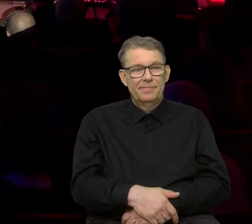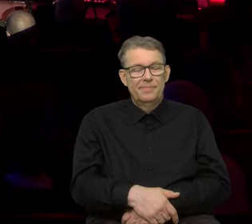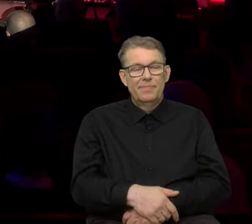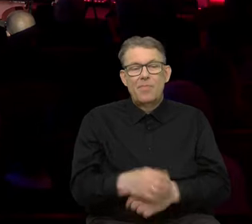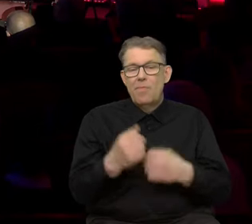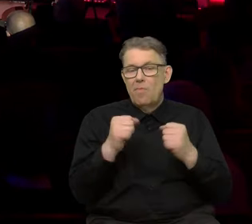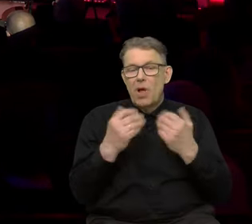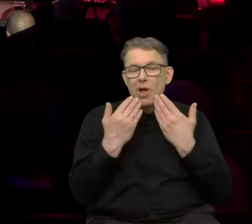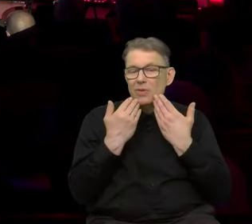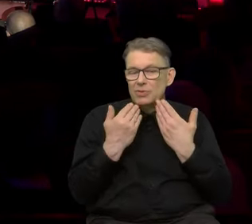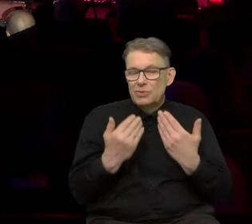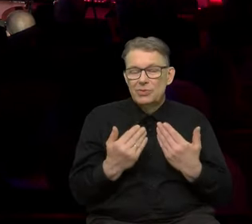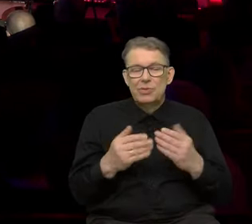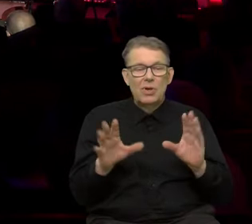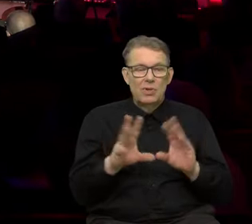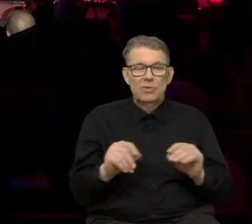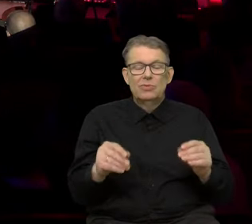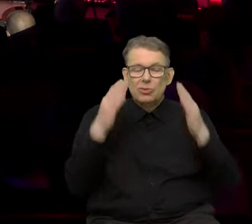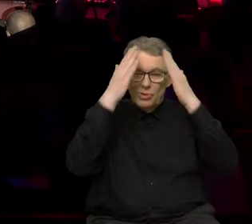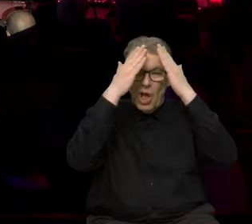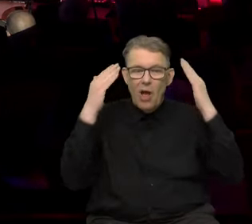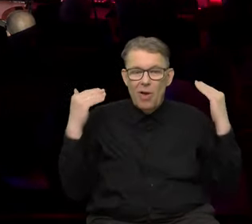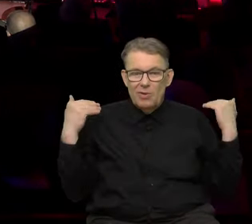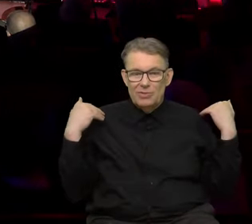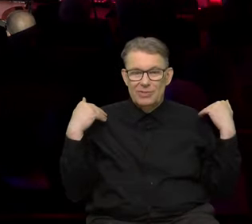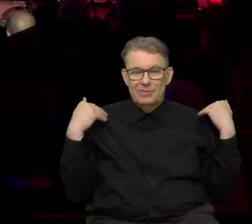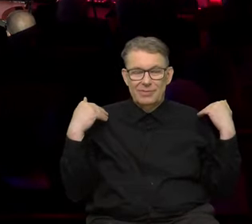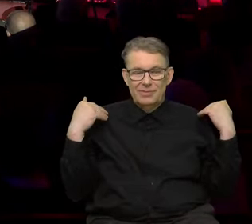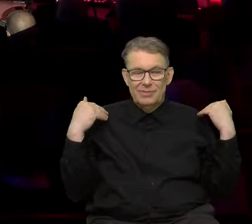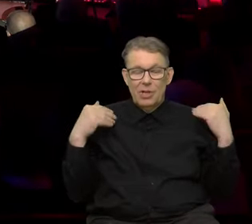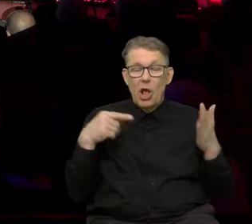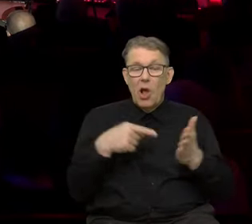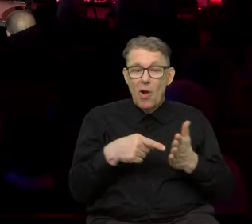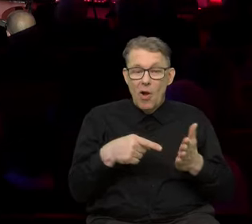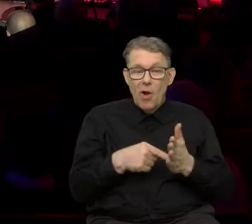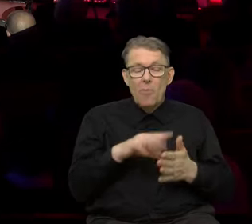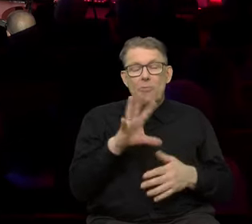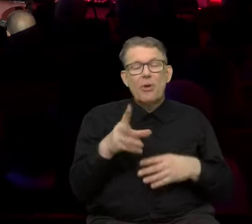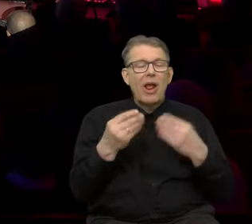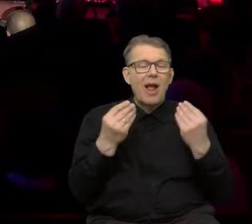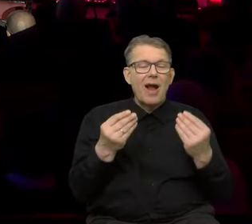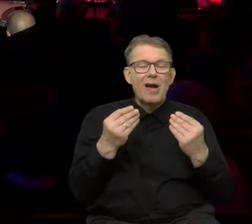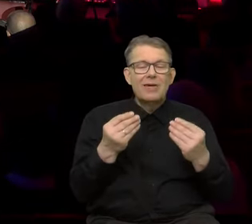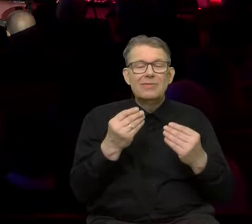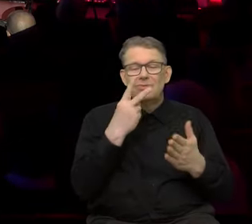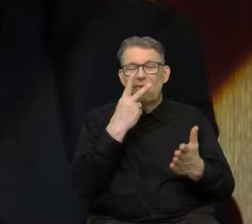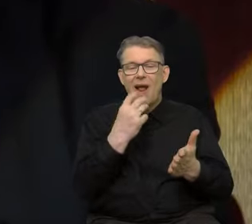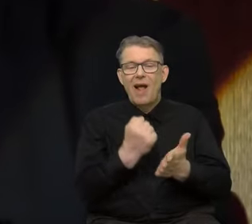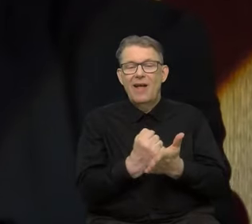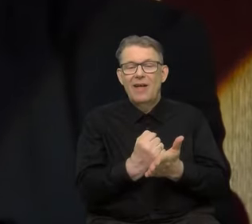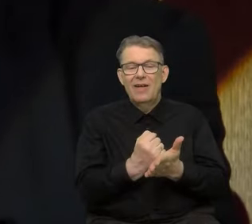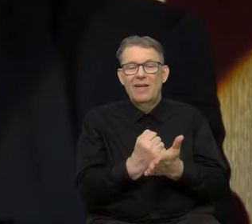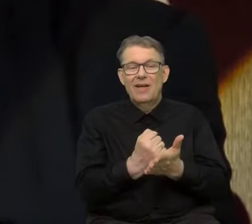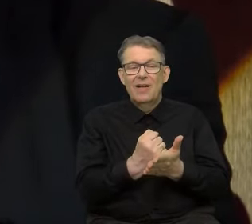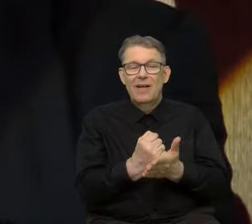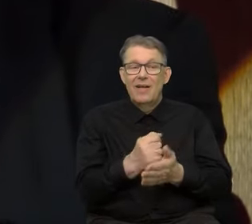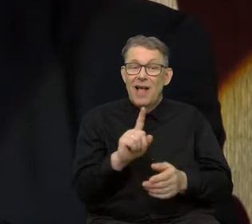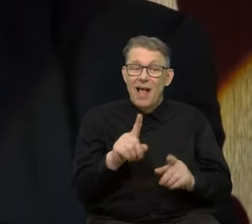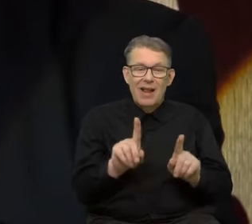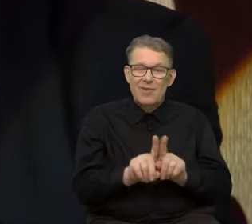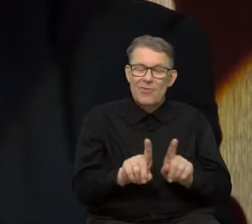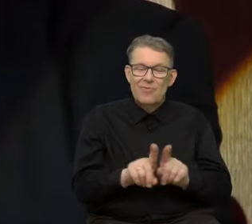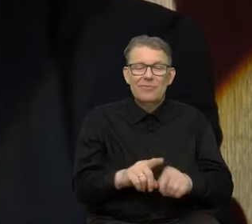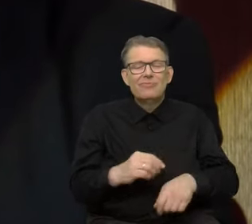Bardzo dziękuję czcigodnym siostrom za to piękne świadectwo, ale także i